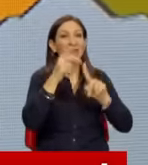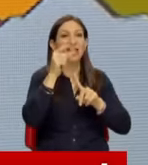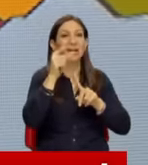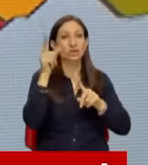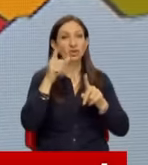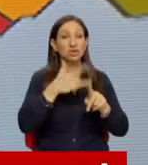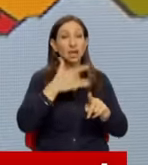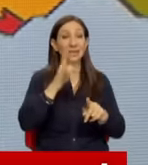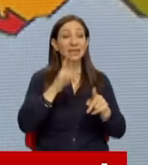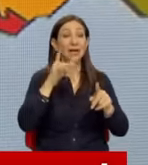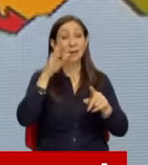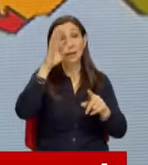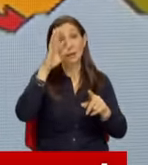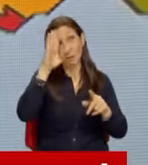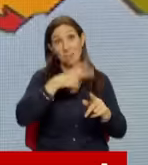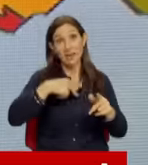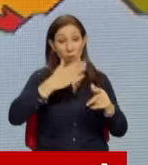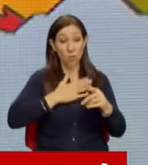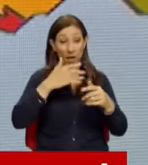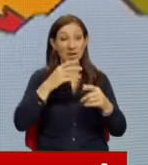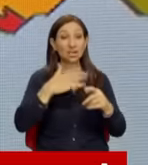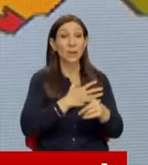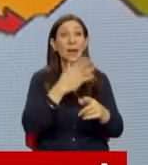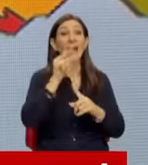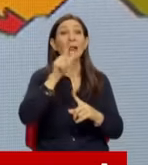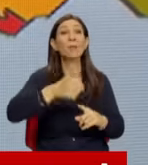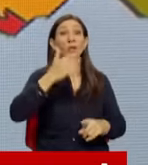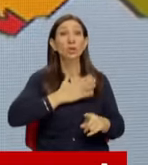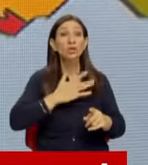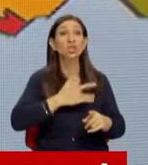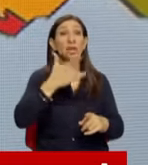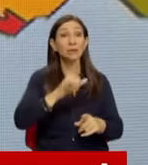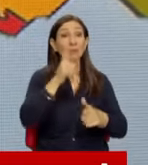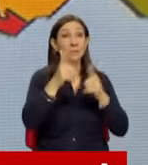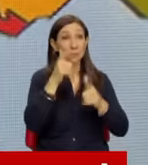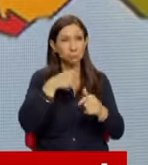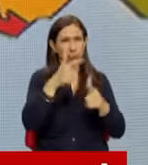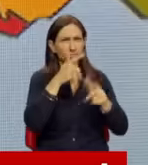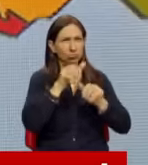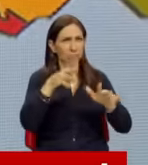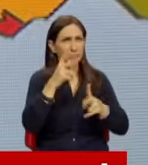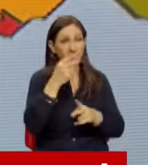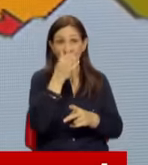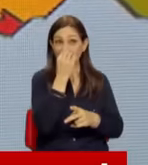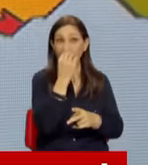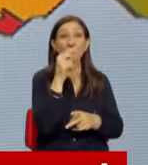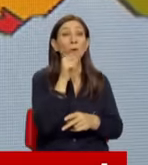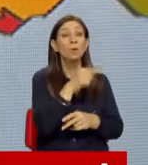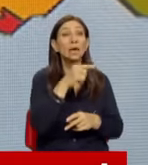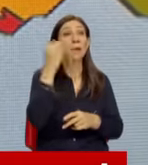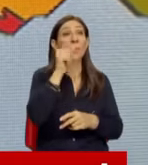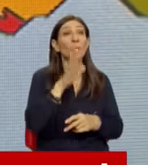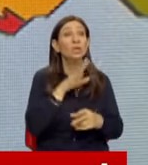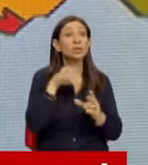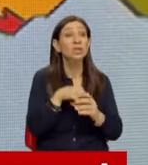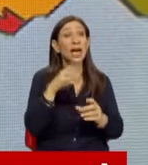yayında işte Saraçhane'nin önünden, CHP'nin il başkanının önünden canlı yayınlar yaptı. Hatta görüntüleri de paylaşabiliriz bu sırada. Orada Ekrem